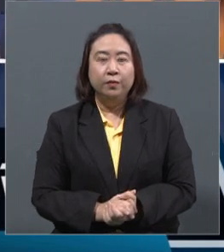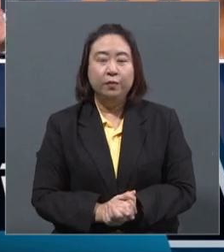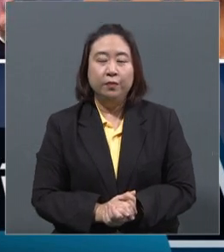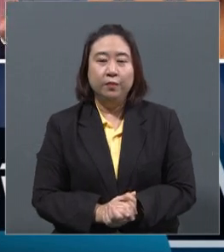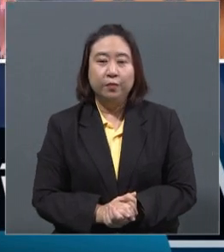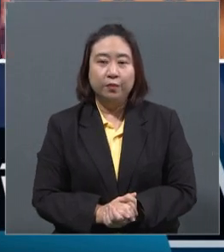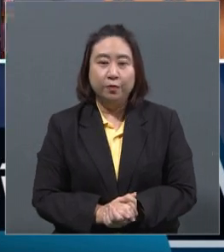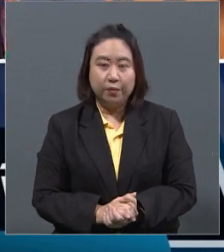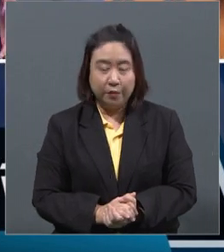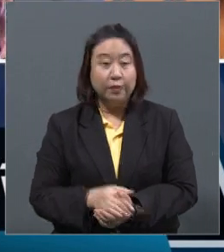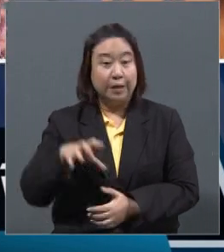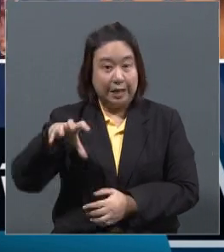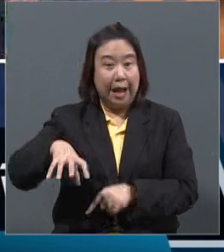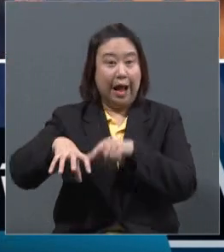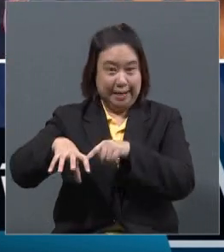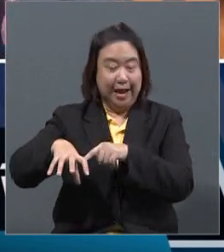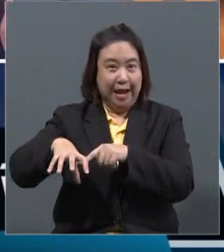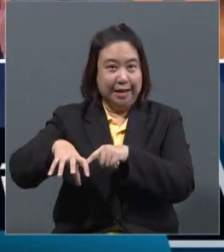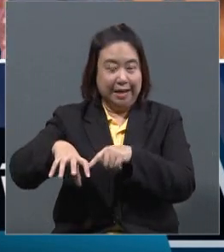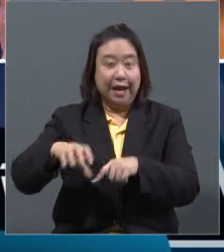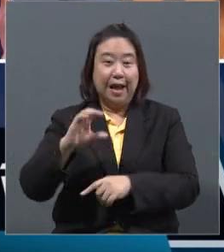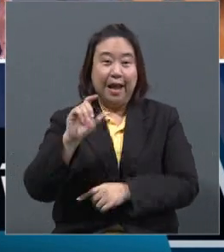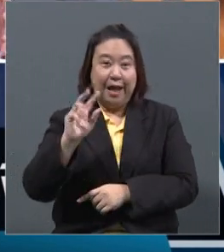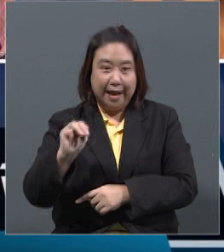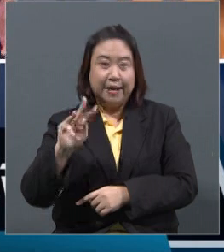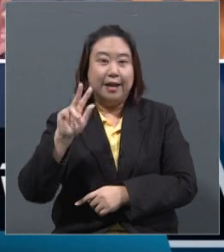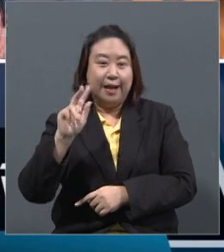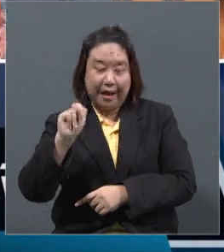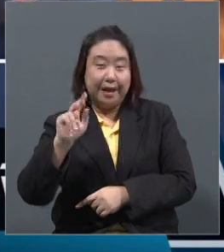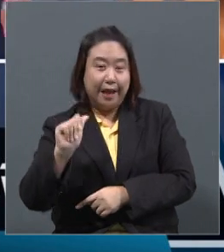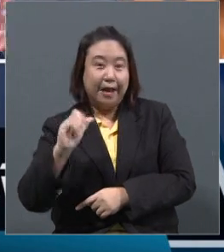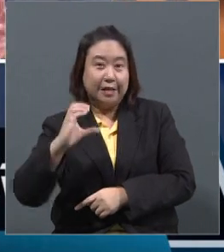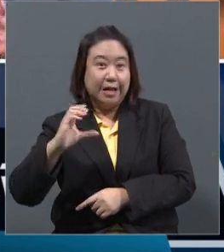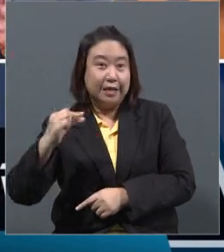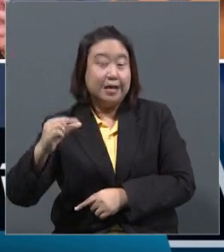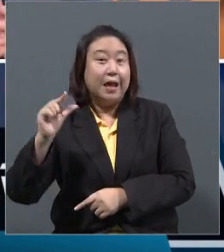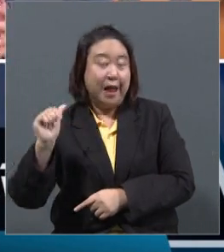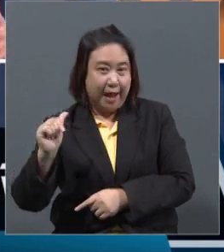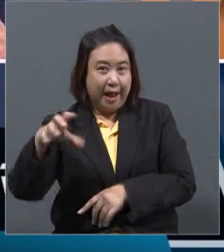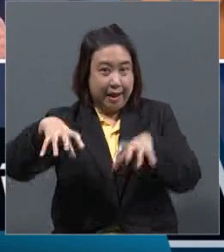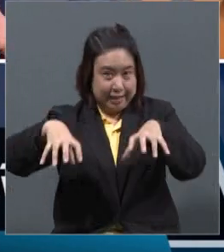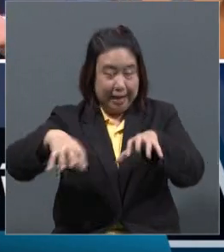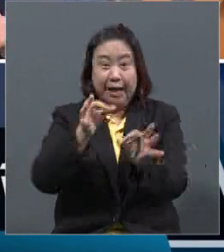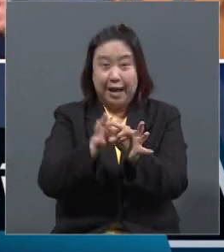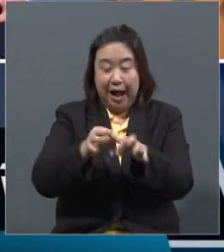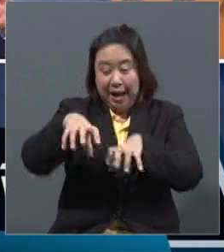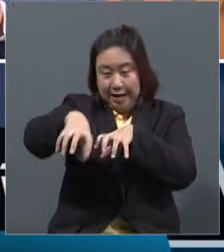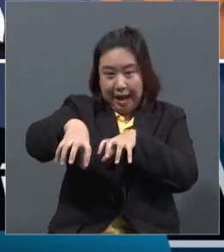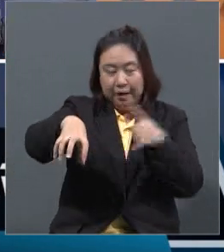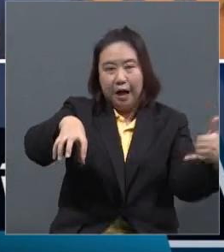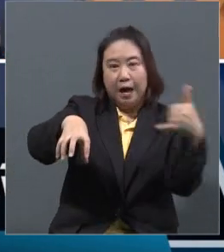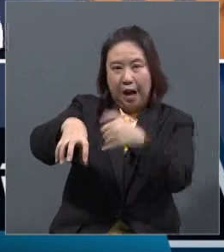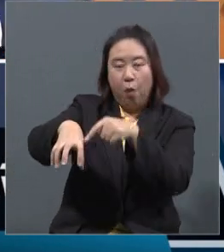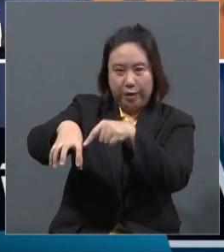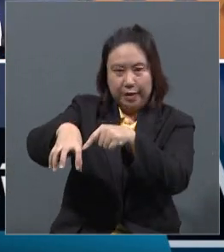นักก้าจะอยู่ก่อนหน้าแบงค์ท่านเดินไปหานักก้าจ่ายพรีเมียมบางส่วนซึ่งมีราคาที่ต่ำเพราะรัฐบาล